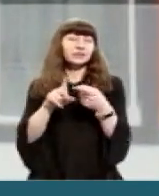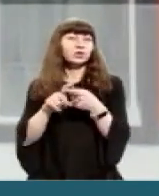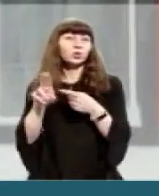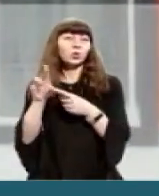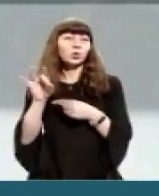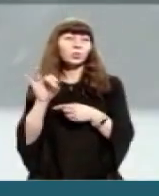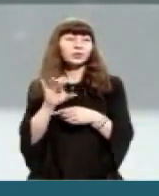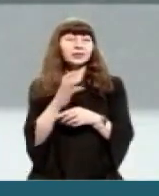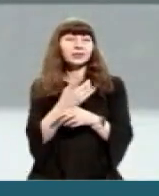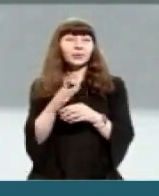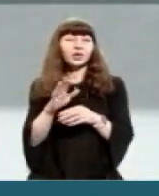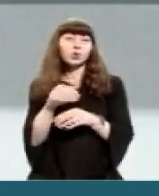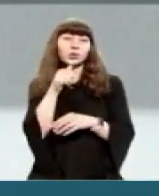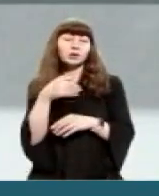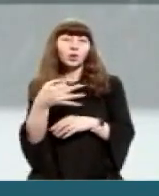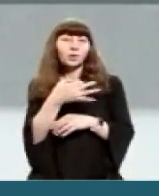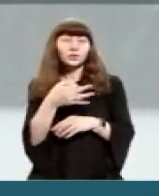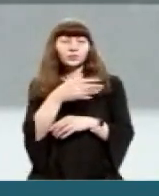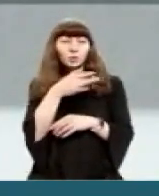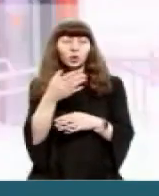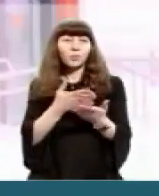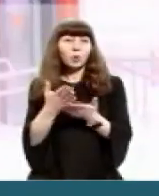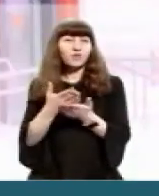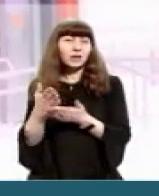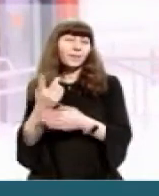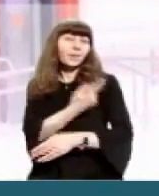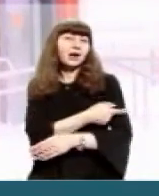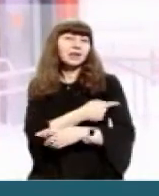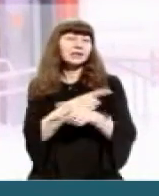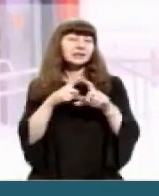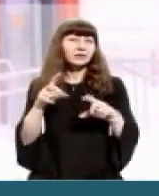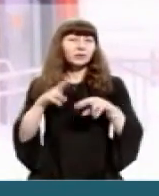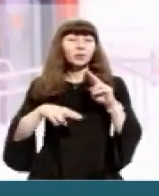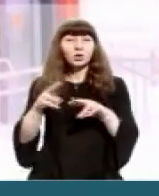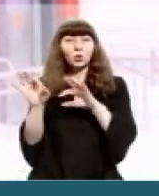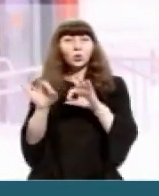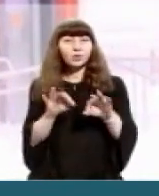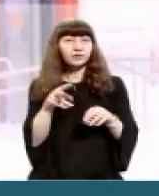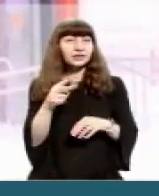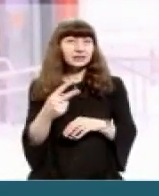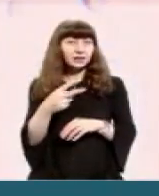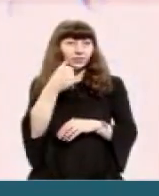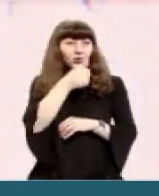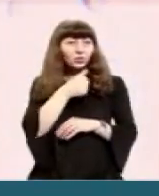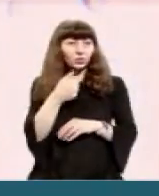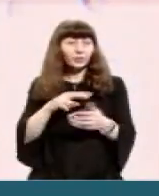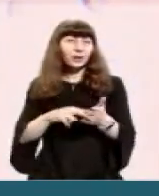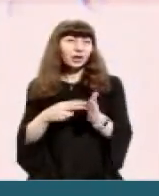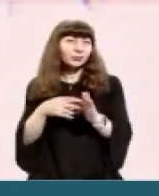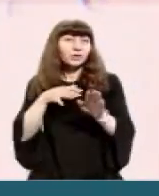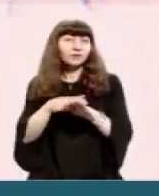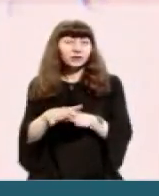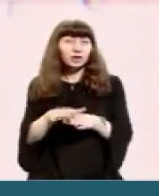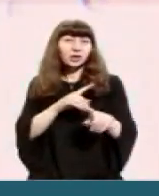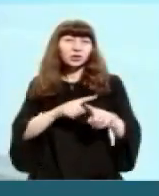– это подразделение Костанайской областной многопрофильной больницы. Напомним, что его построили осенью 2020 года. Проект был